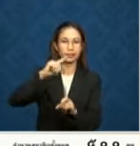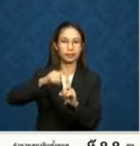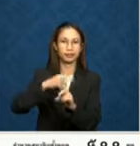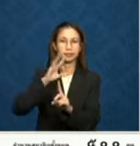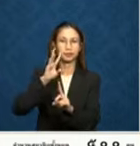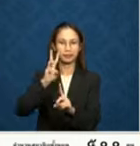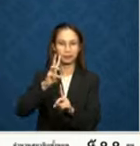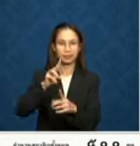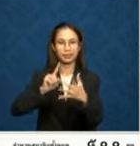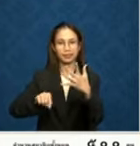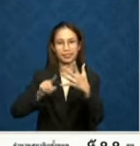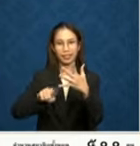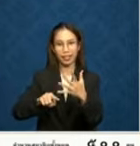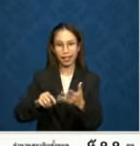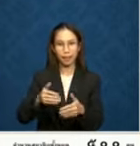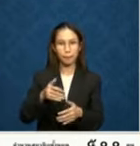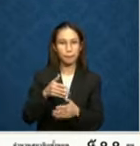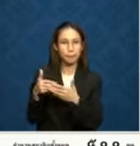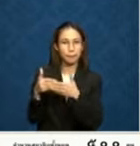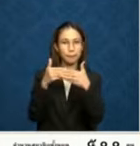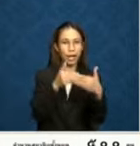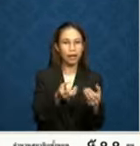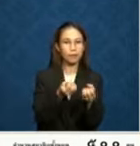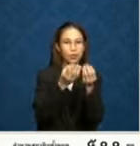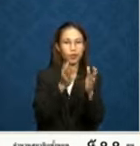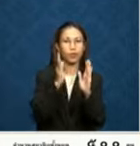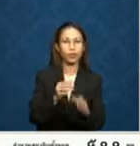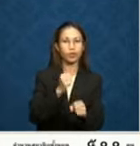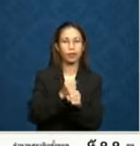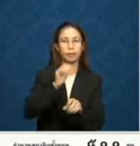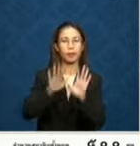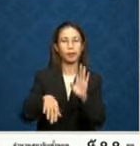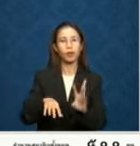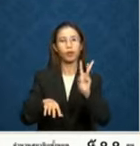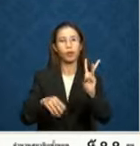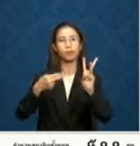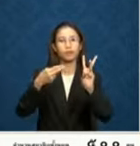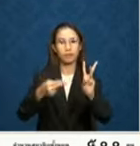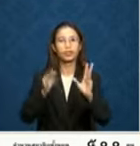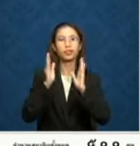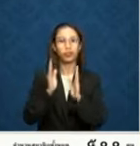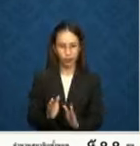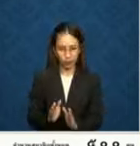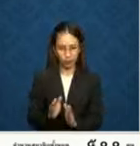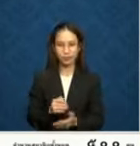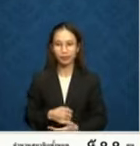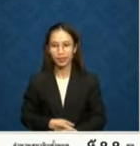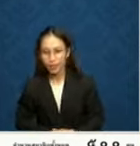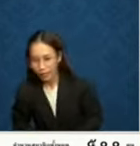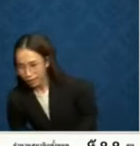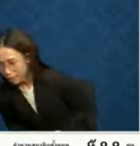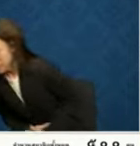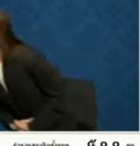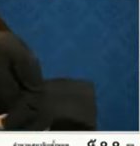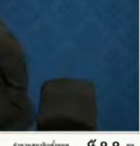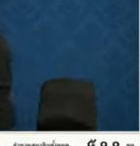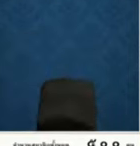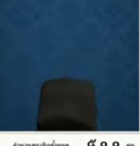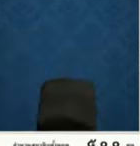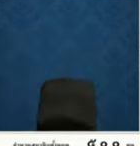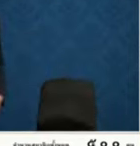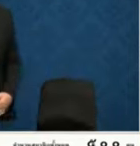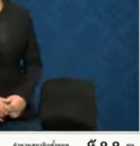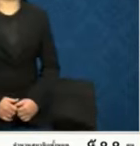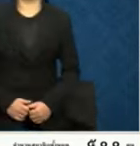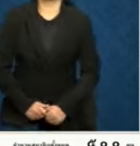ายน เรานาจะมีการส่งแงงานไปมากกวา 60,000 คนเพระฉะนั้นอีก 6 เดือนข้างหน้า เราก็คง